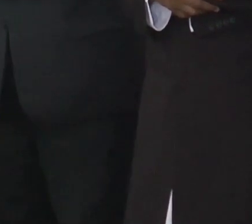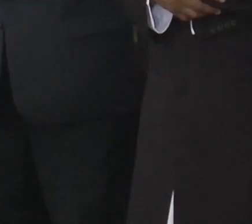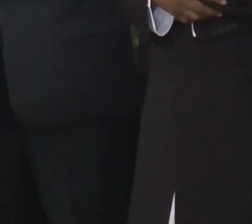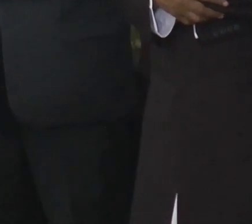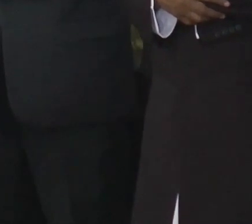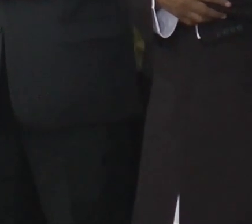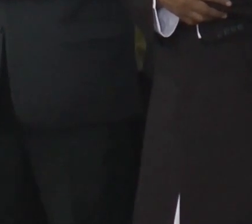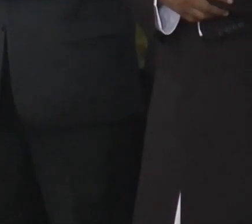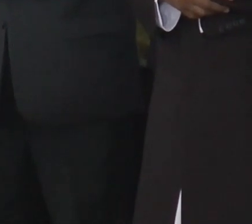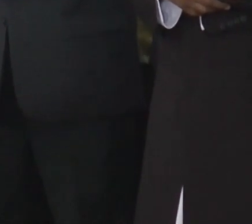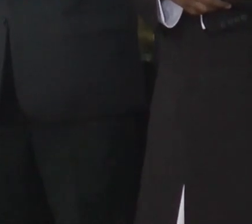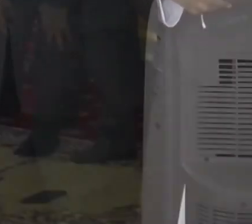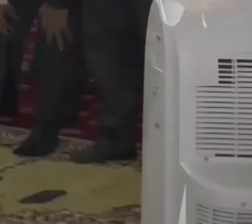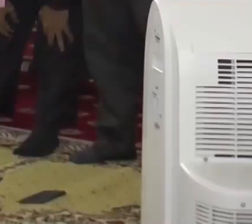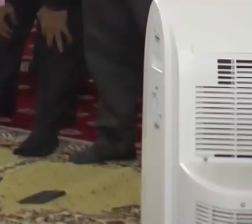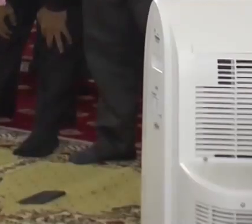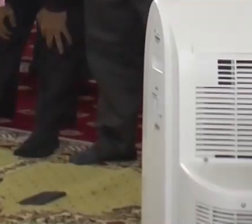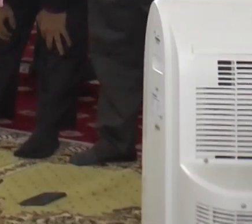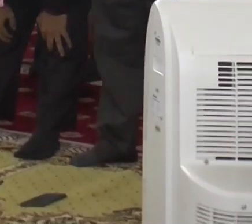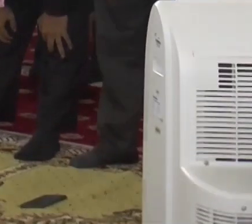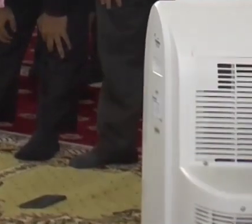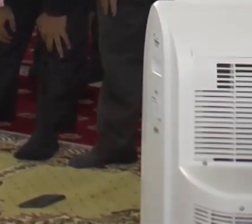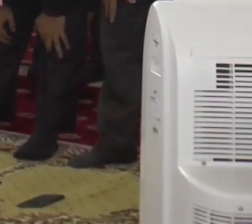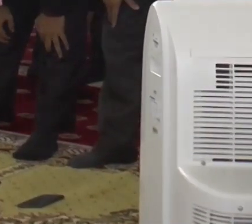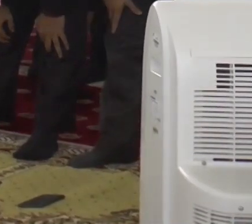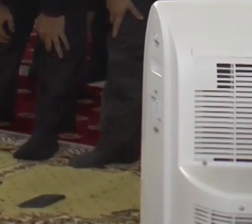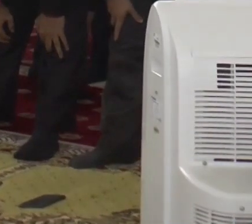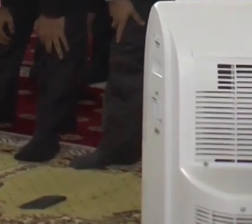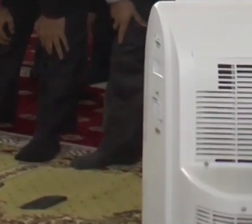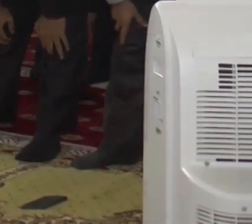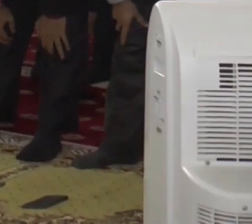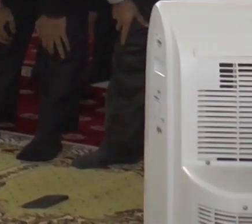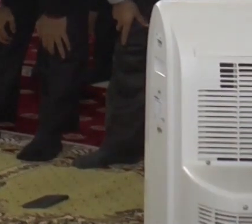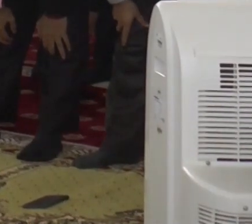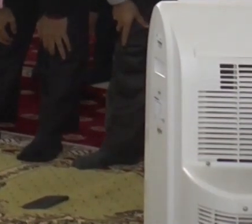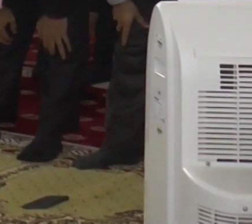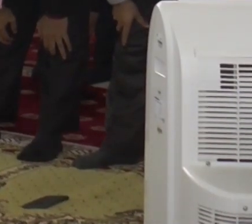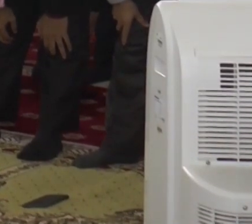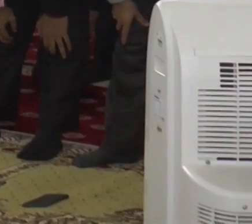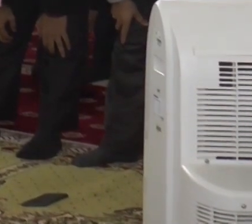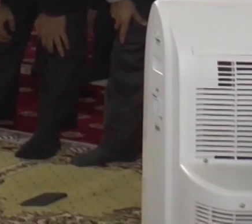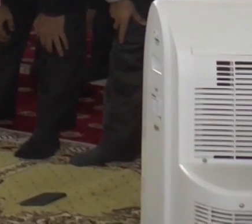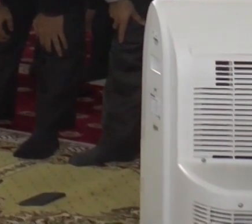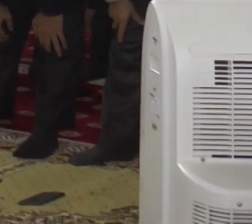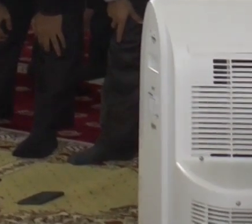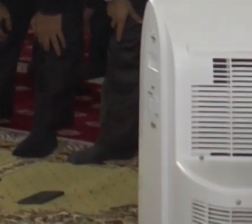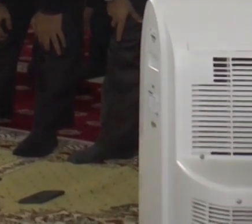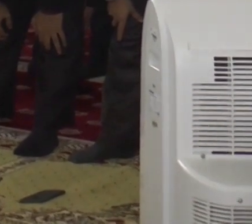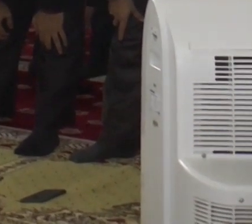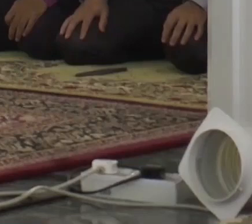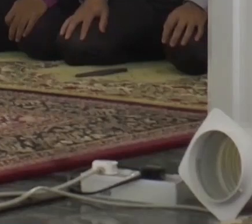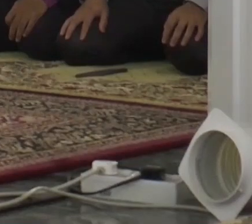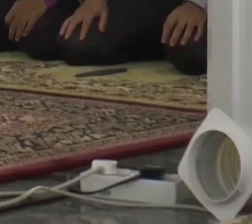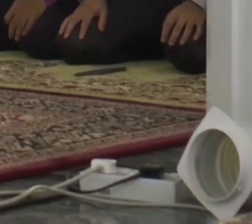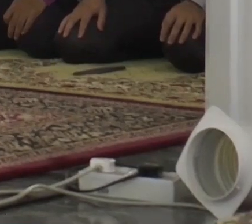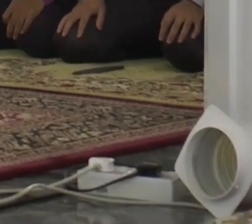untuk dibuka kepada adik-adik Arya berikan sedikit masa pada pihak berkuasa Agama